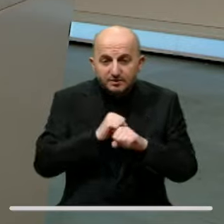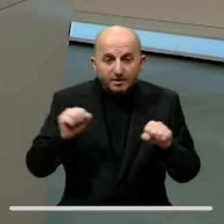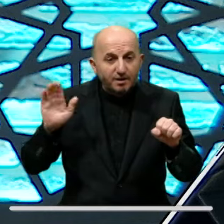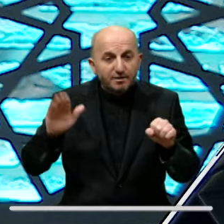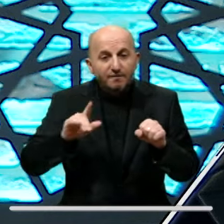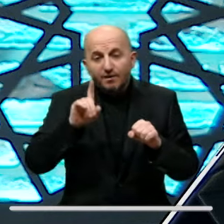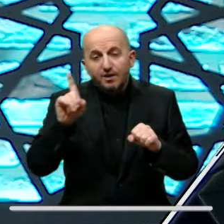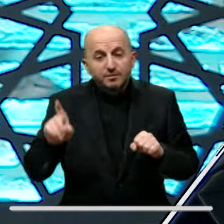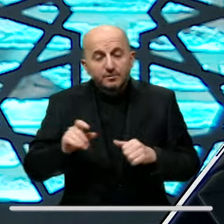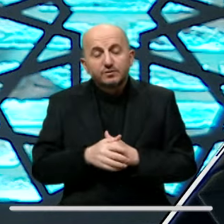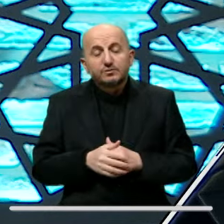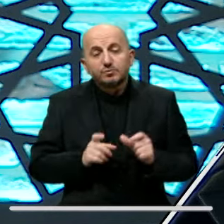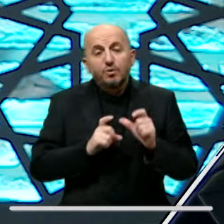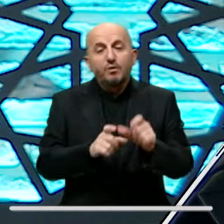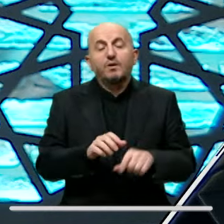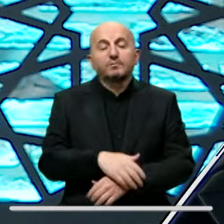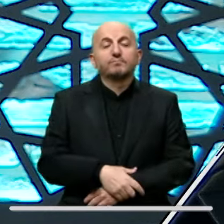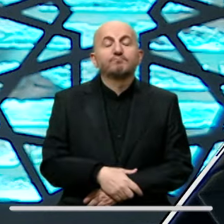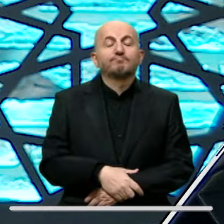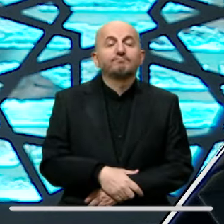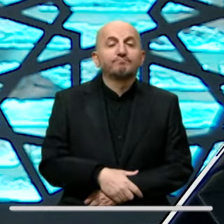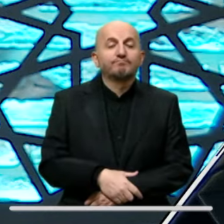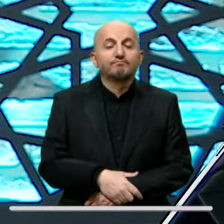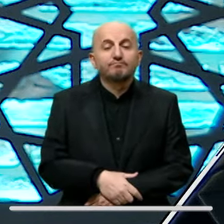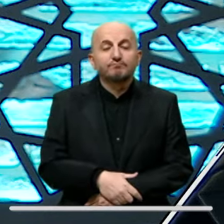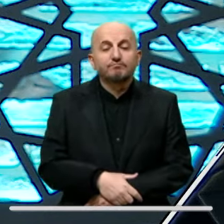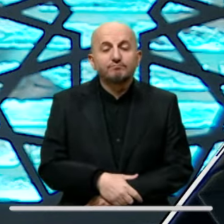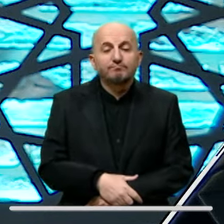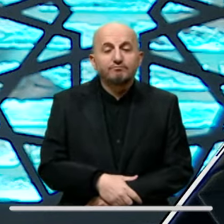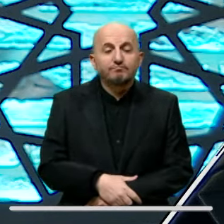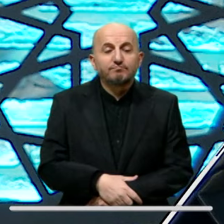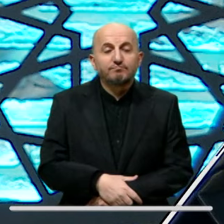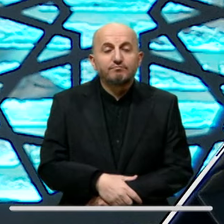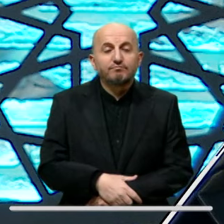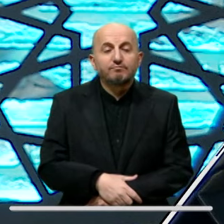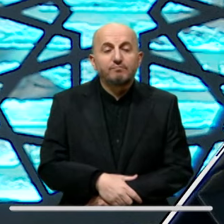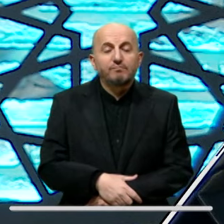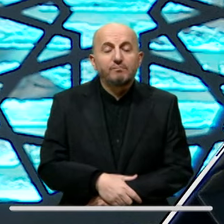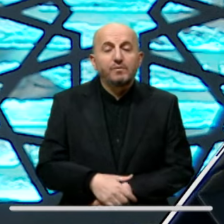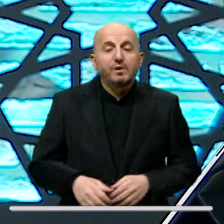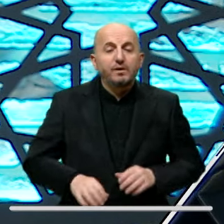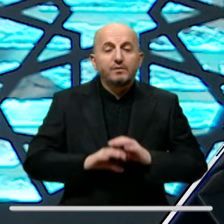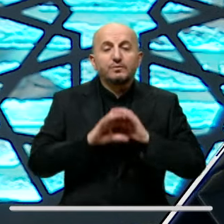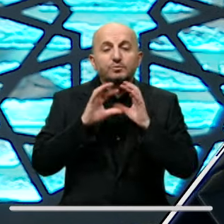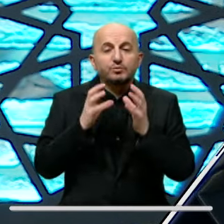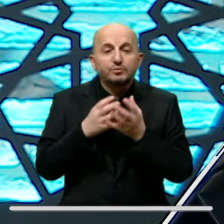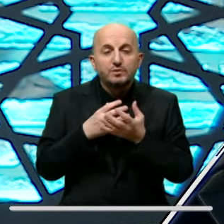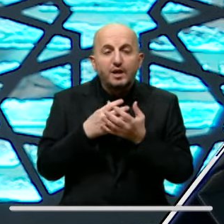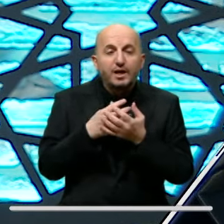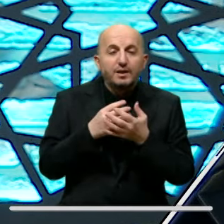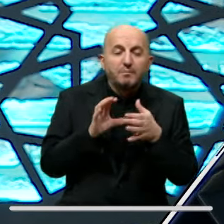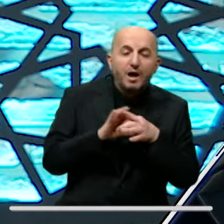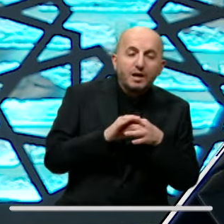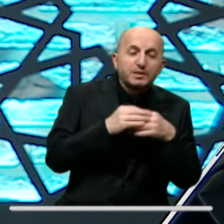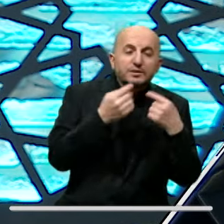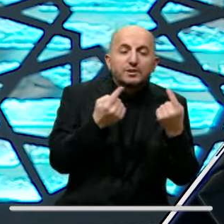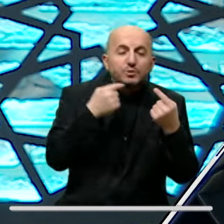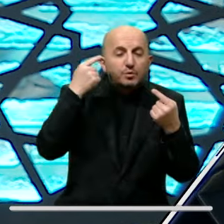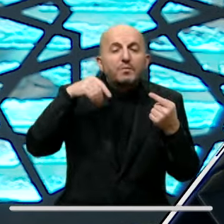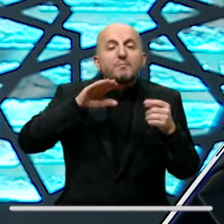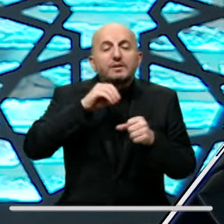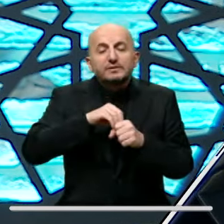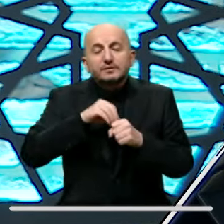mı? Soralım Aydın Bey. Bakalım hocam dünya, ne diyecek? Dünya meşgalesi düşünmeyelim diyor. Anladım, anladım.